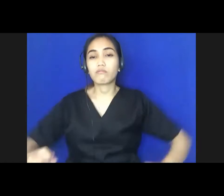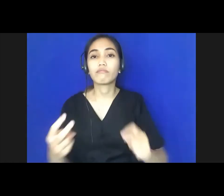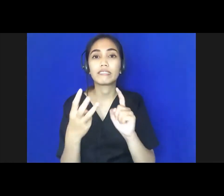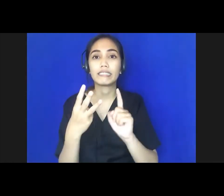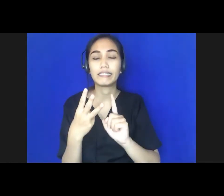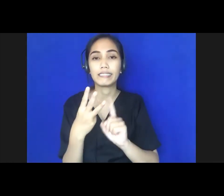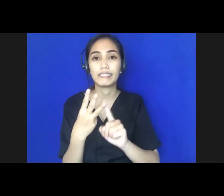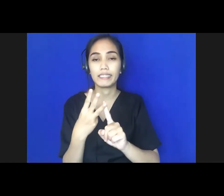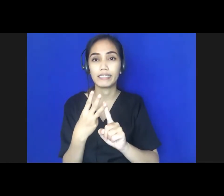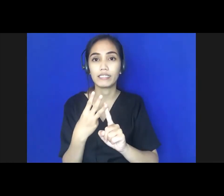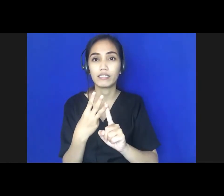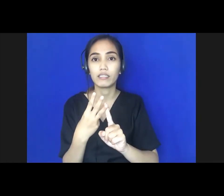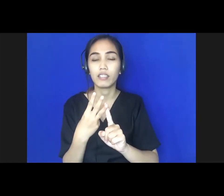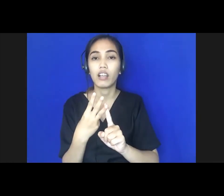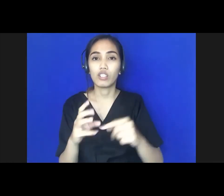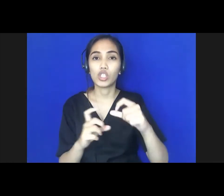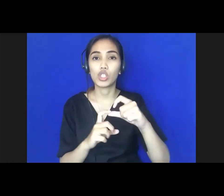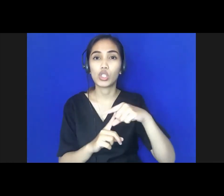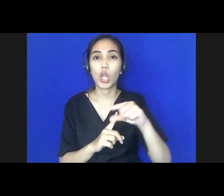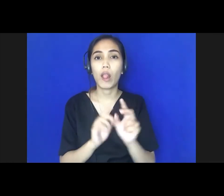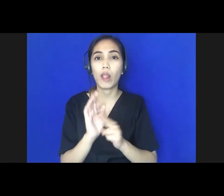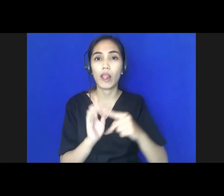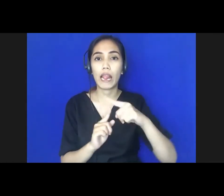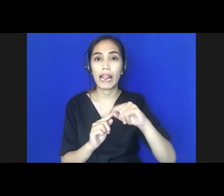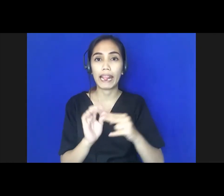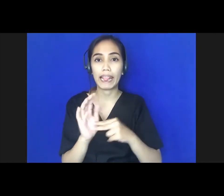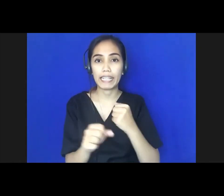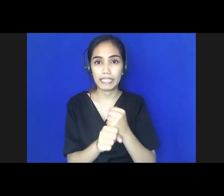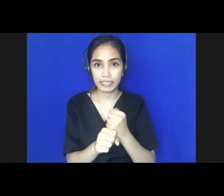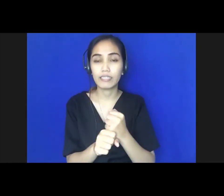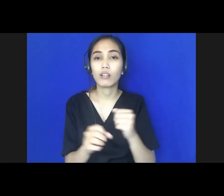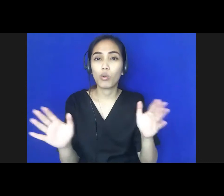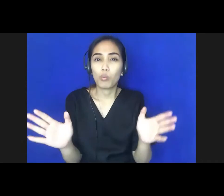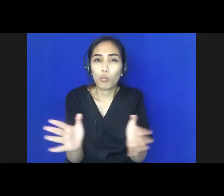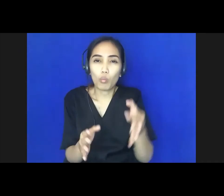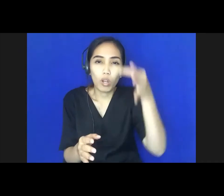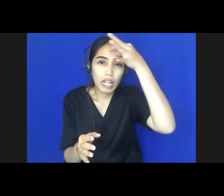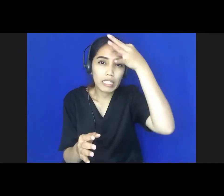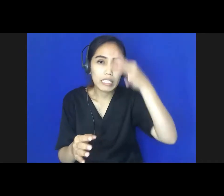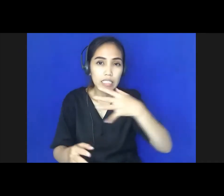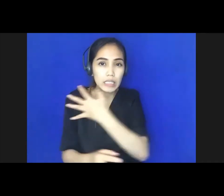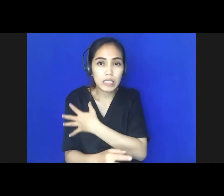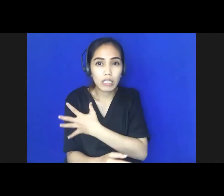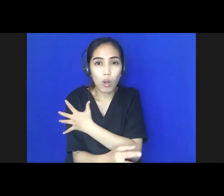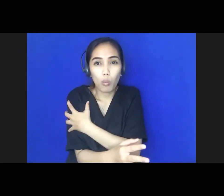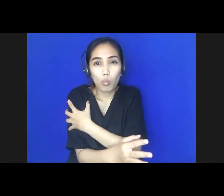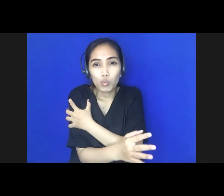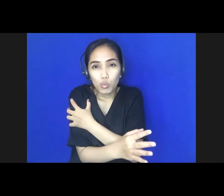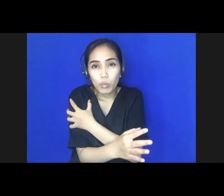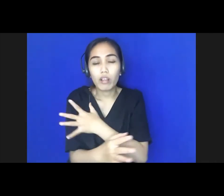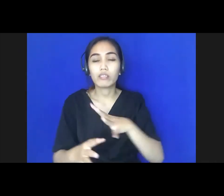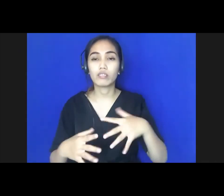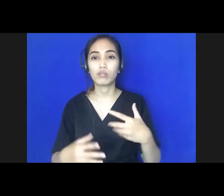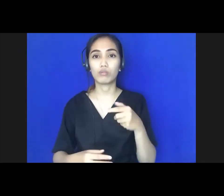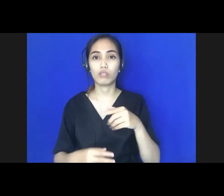yaitu stunting. Nah, sebagaimana yang tadi juga sudah kita dengar dari paparan Prof. Fasli Jala,